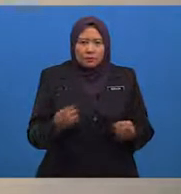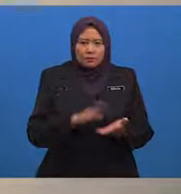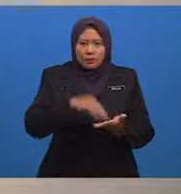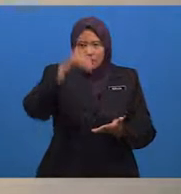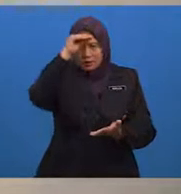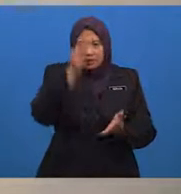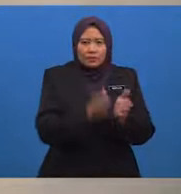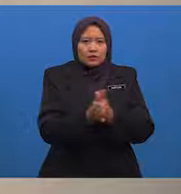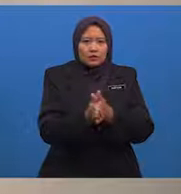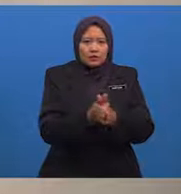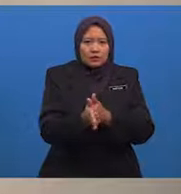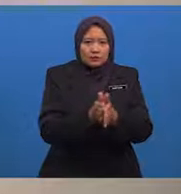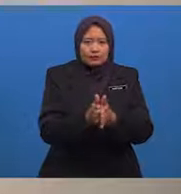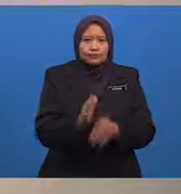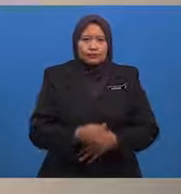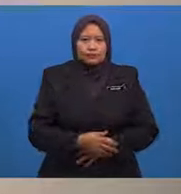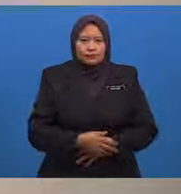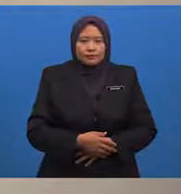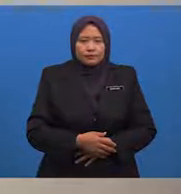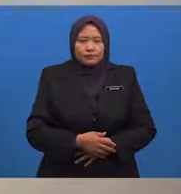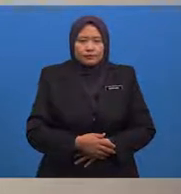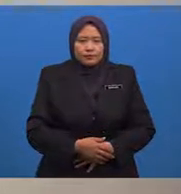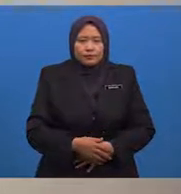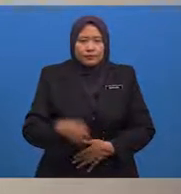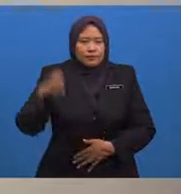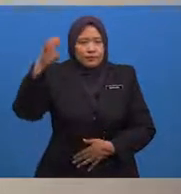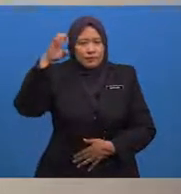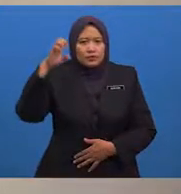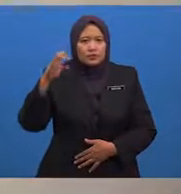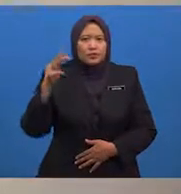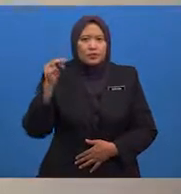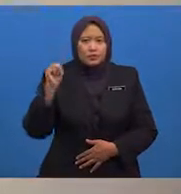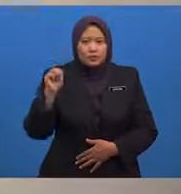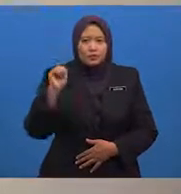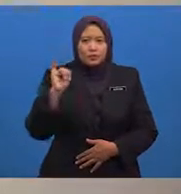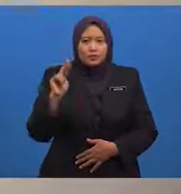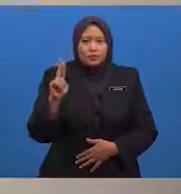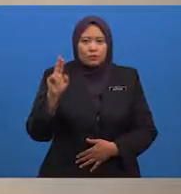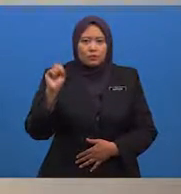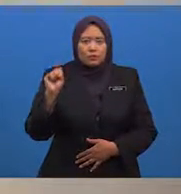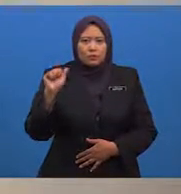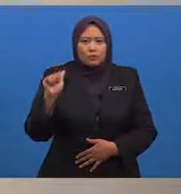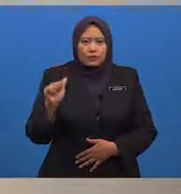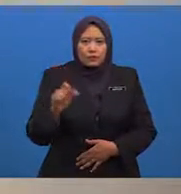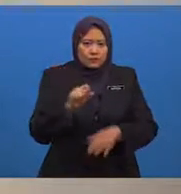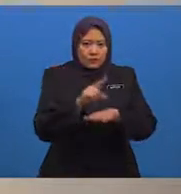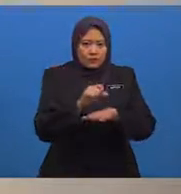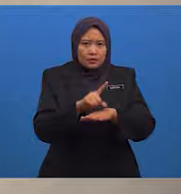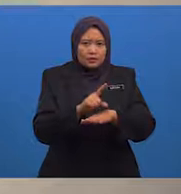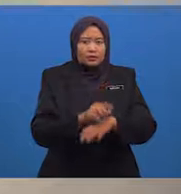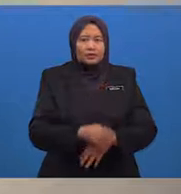semula? Encik Musa mengiyakan dan menasihati Yati agar